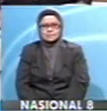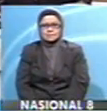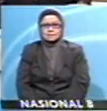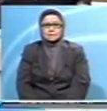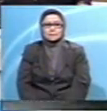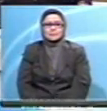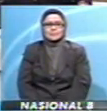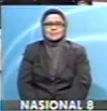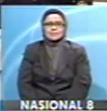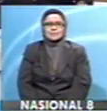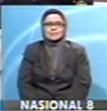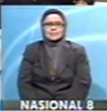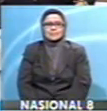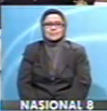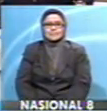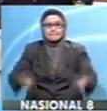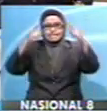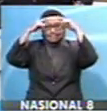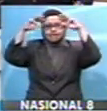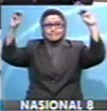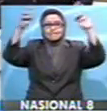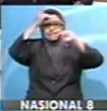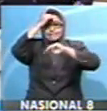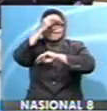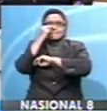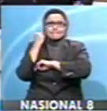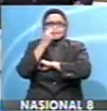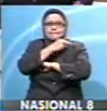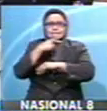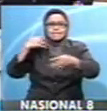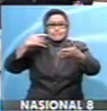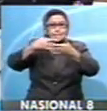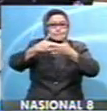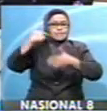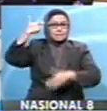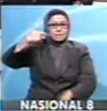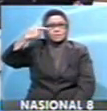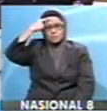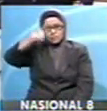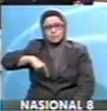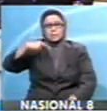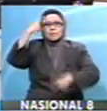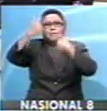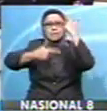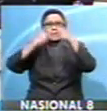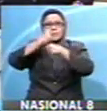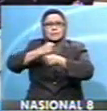bermakna bertemu k per Datuk Seri Najib to Razak tiba di London untuk lawatan kerja dua hari beliau tiba dari Riyad